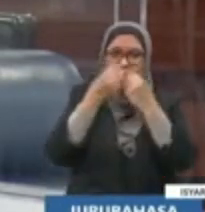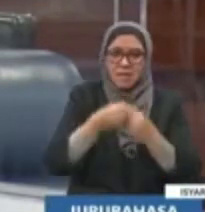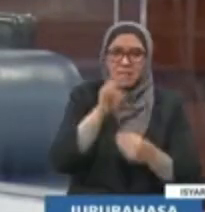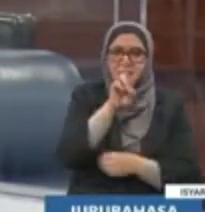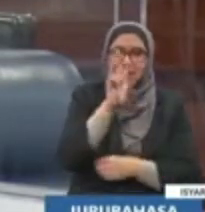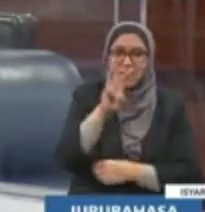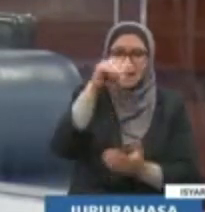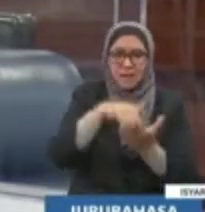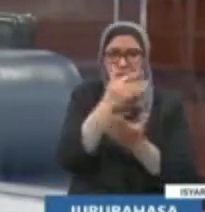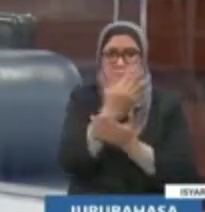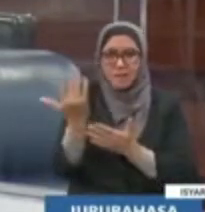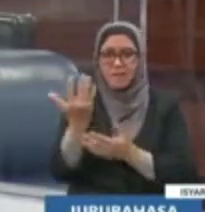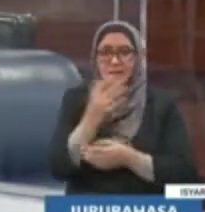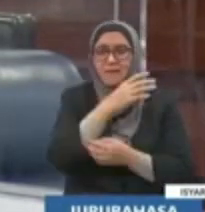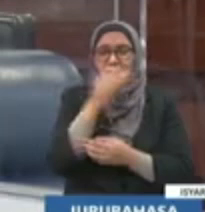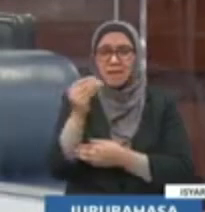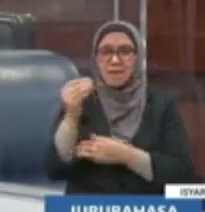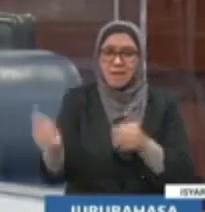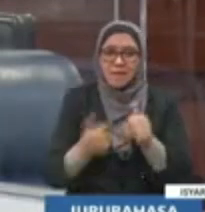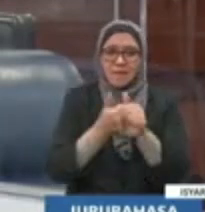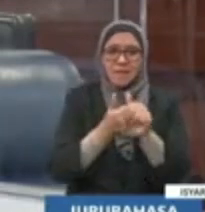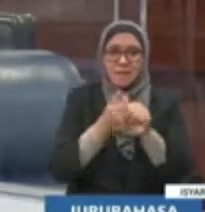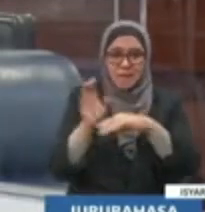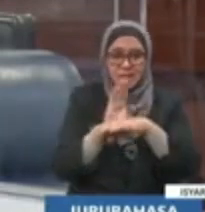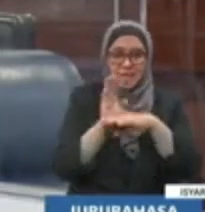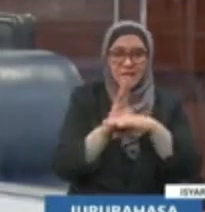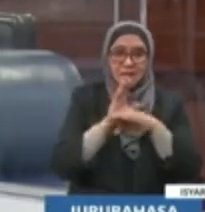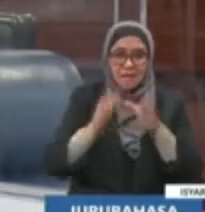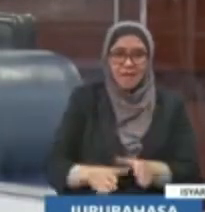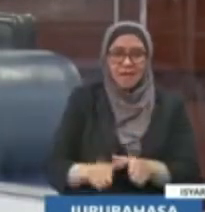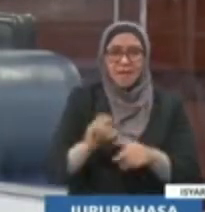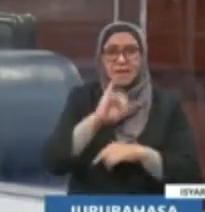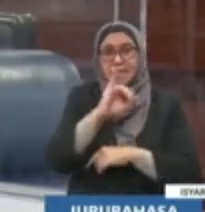26,007 dan diikuti dengan perusahaan kecil